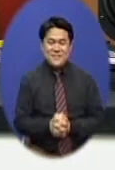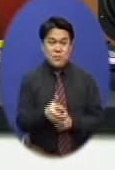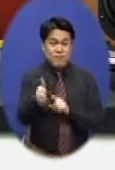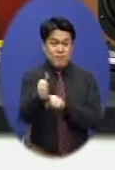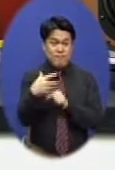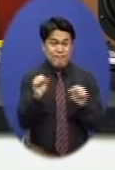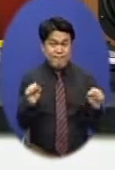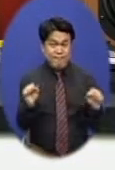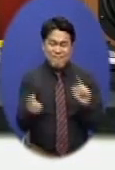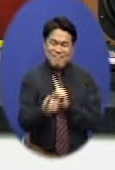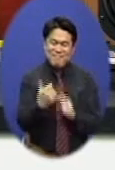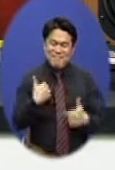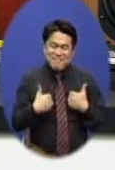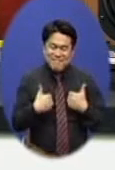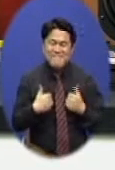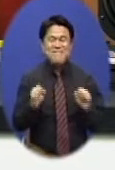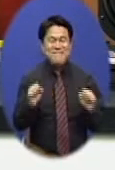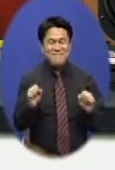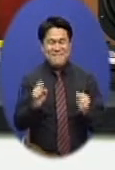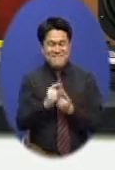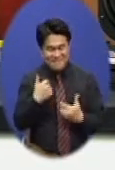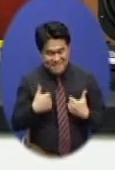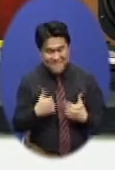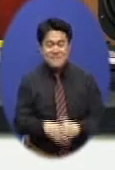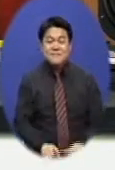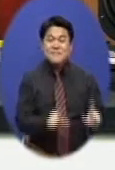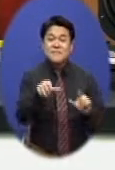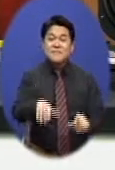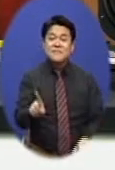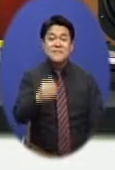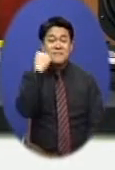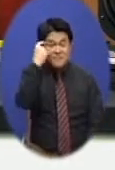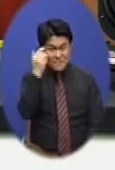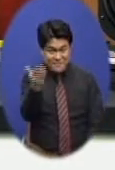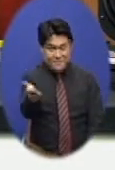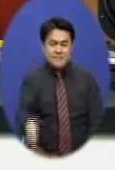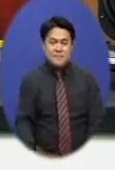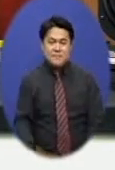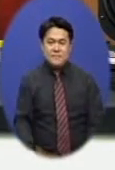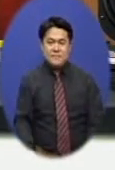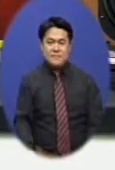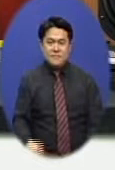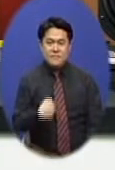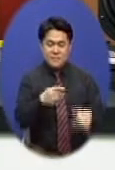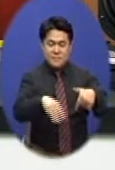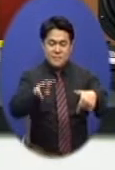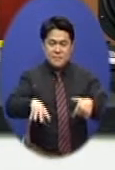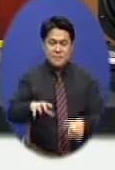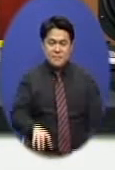여보세요. 반갑습니다. 네, 반갑습니다. 네, 반갑습니다. 네. 네, 어디 사시는 누구신가요? 네, 인천에